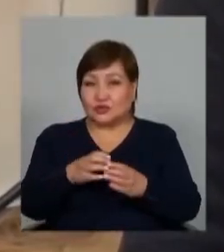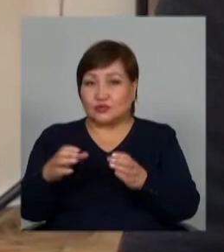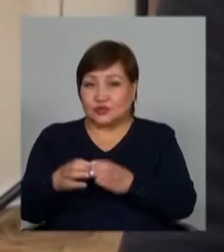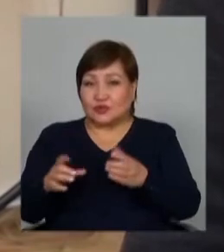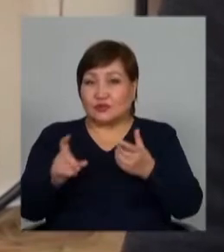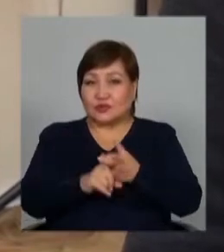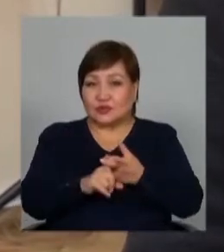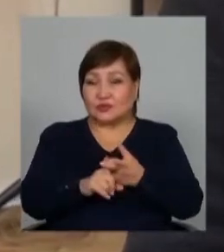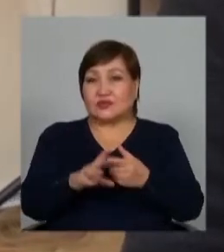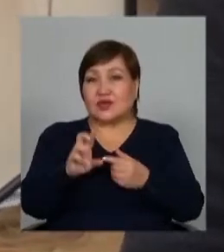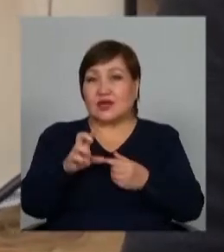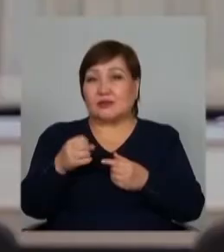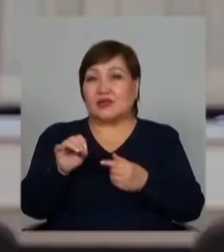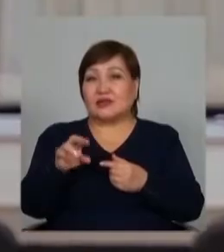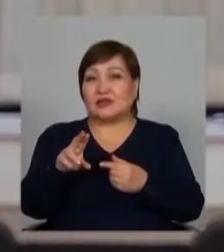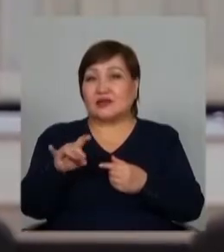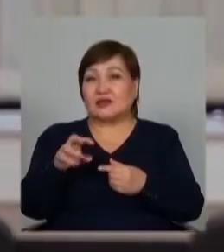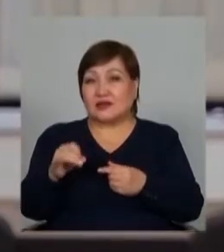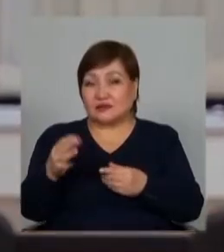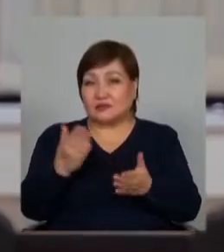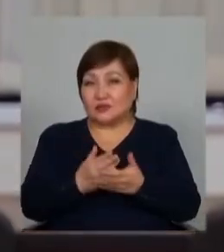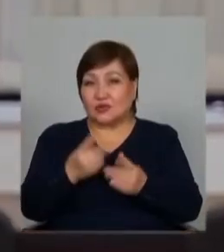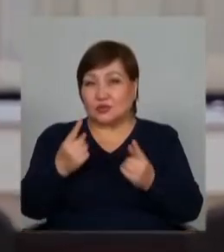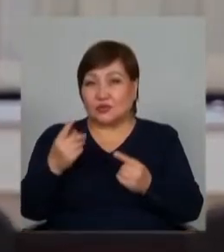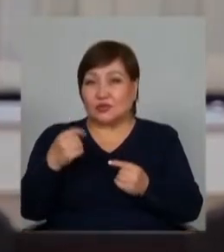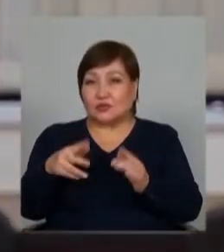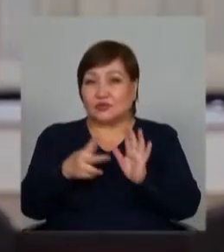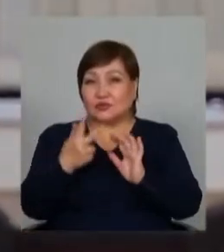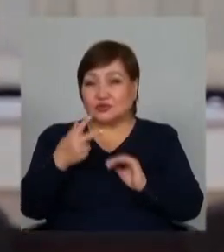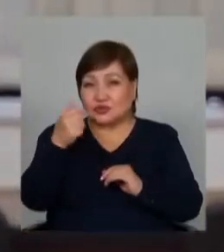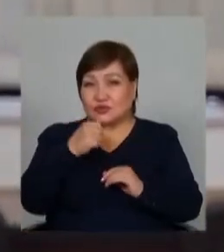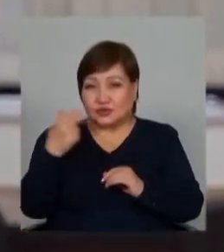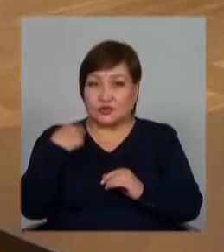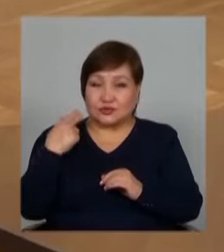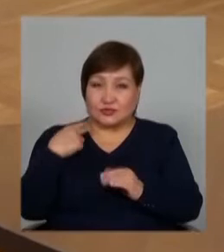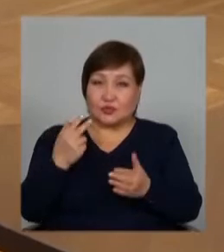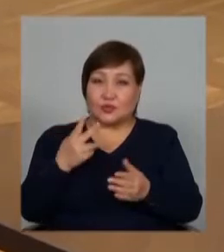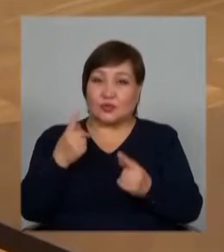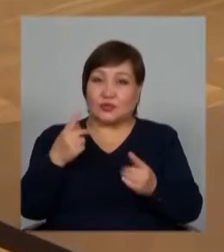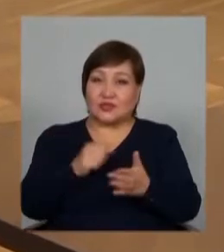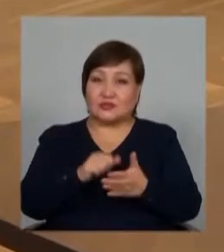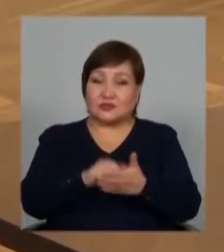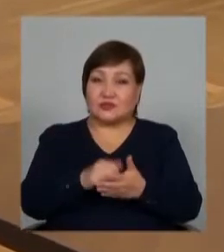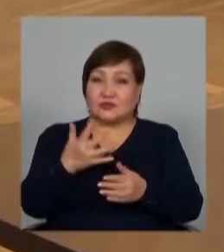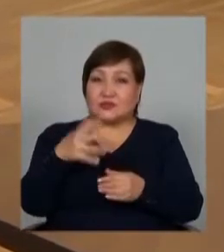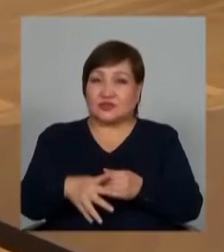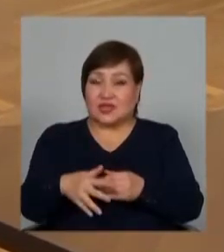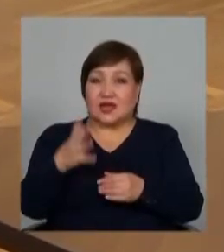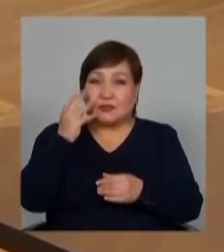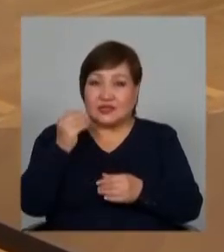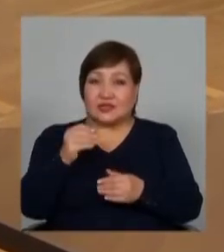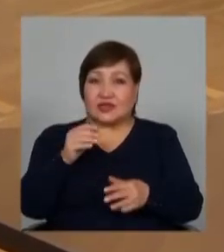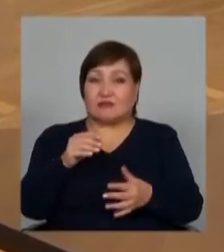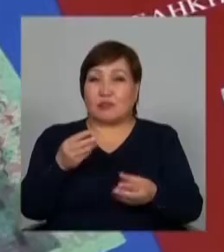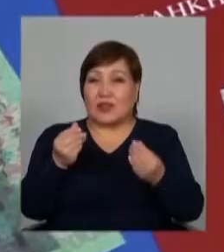Бұл 1993 жылы Ұлыбританияда басылған ақшалар. Кейін 1995 жылы Алматыда банкнот фабрикасы ашылып, содан